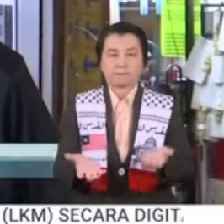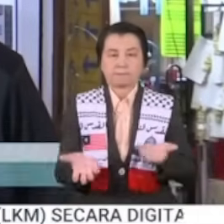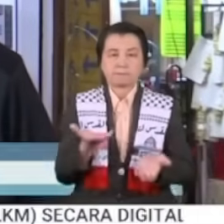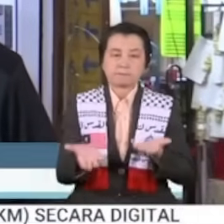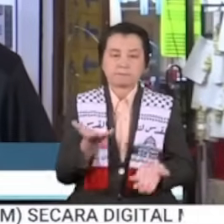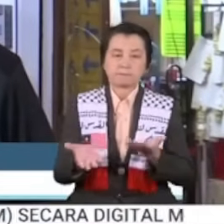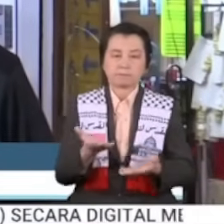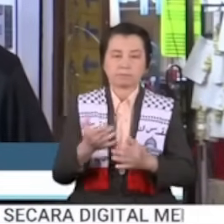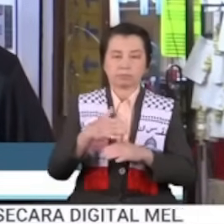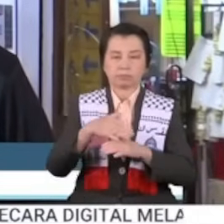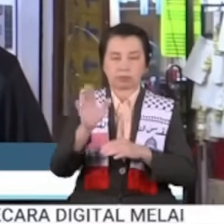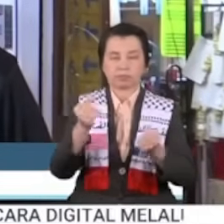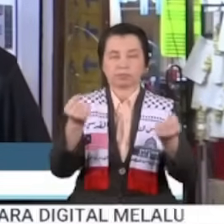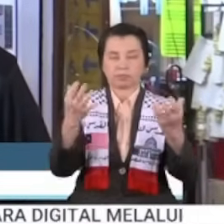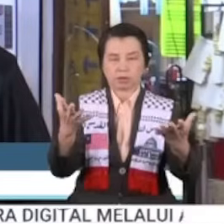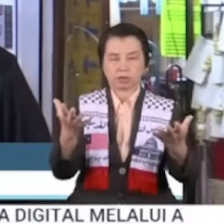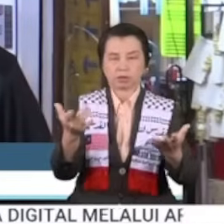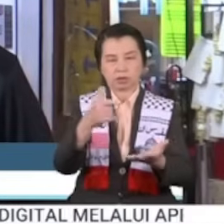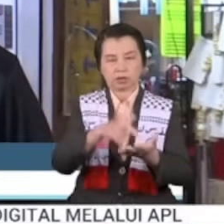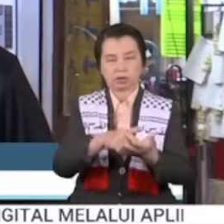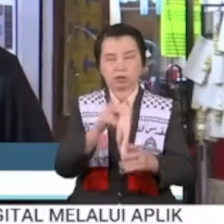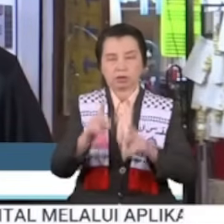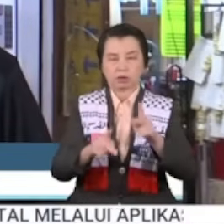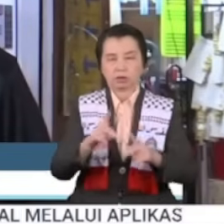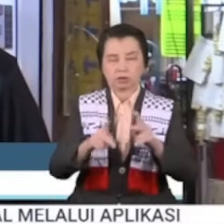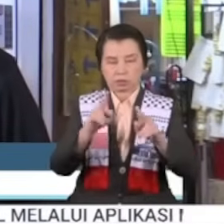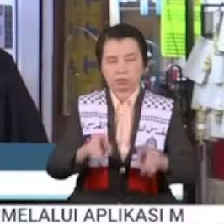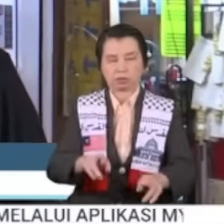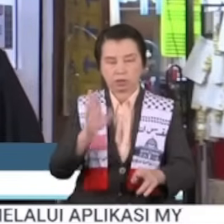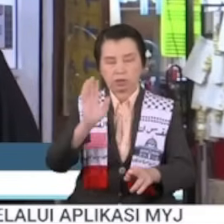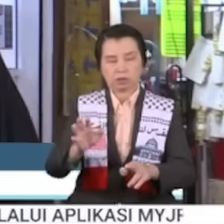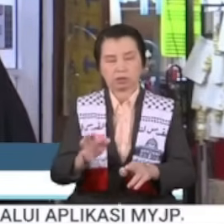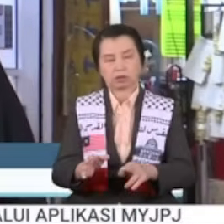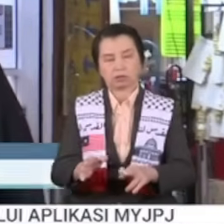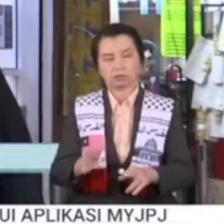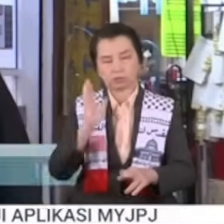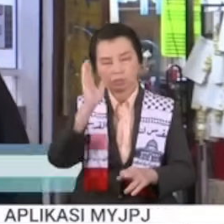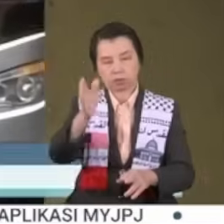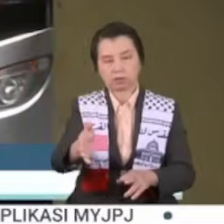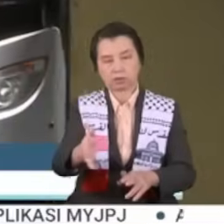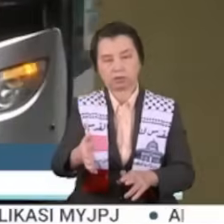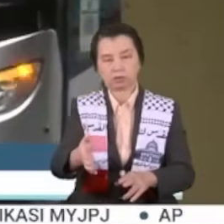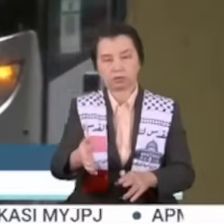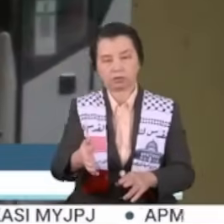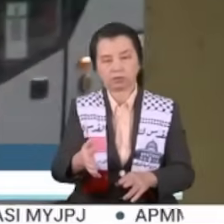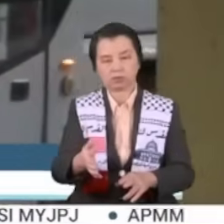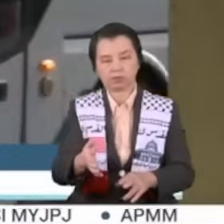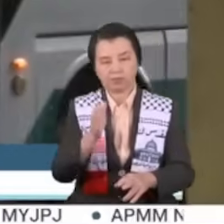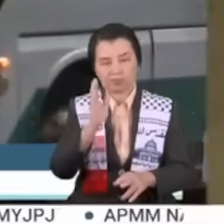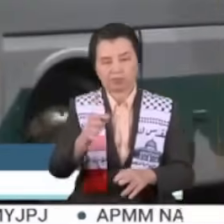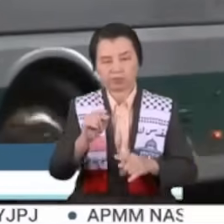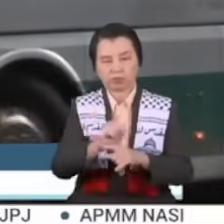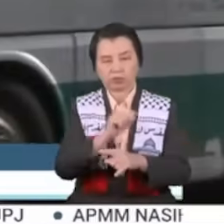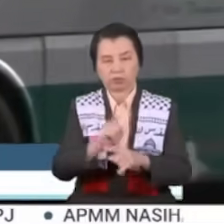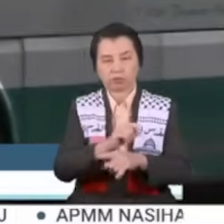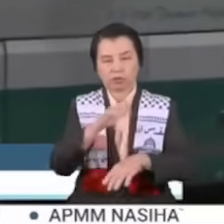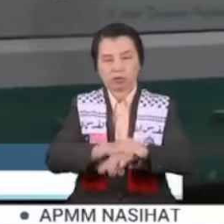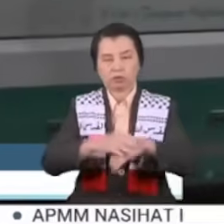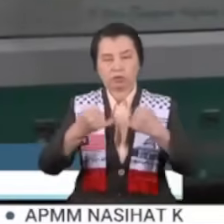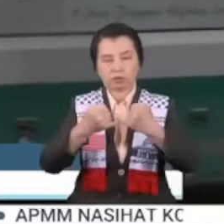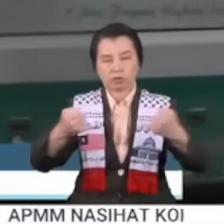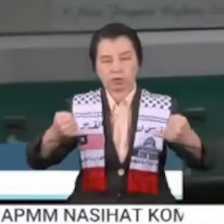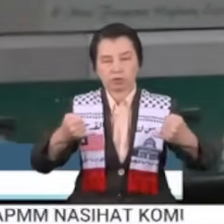mungkin lebih ramai lagi pengguna akan akan apa tu gunakan